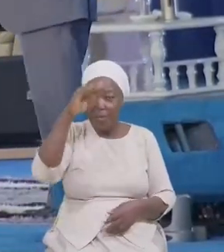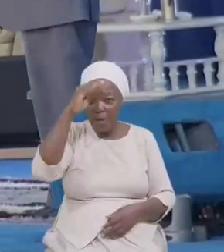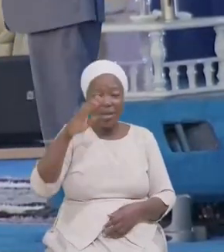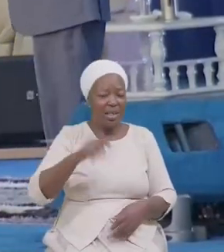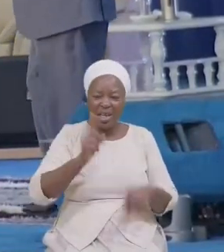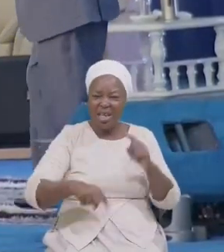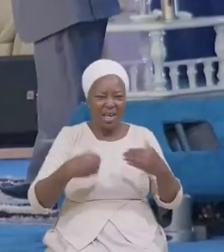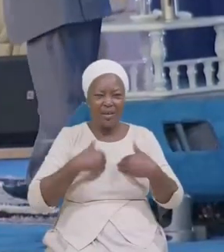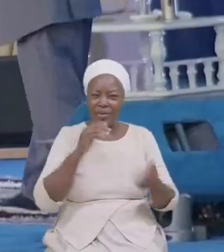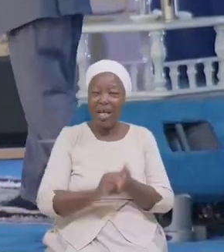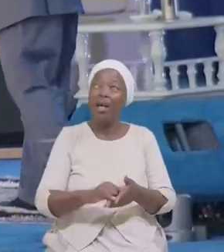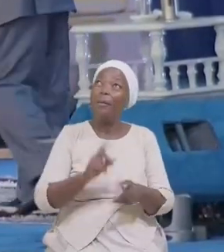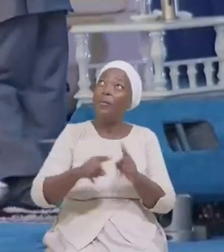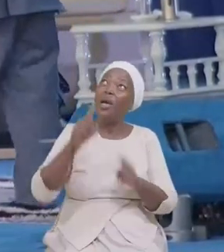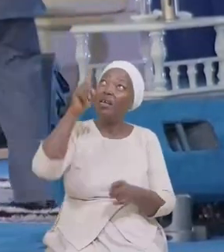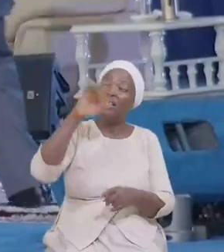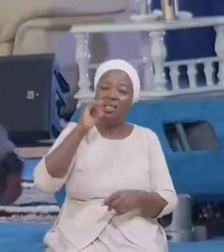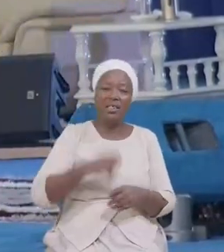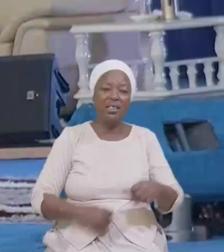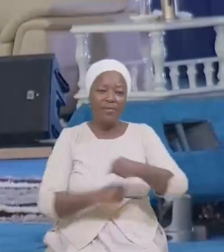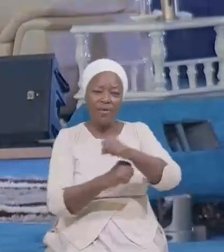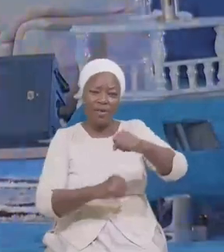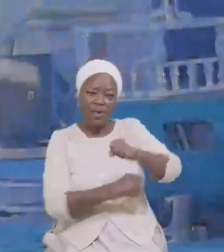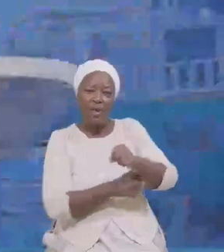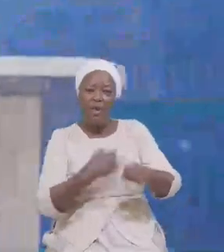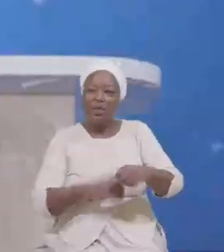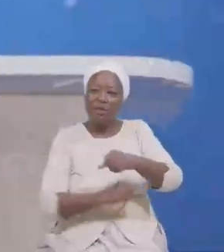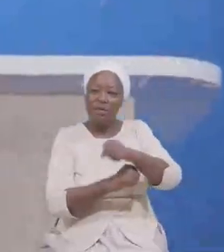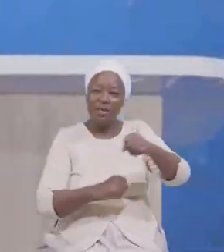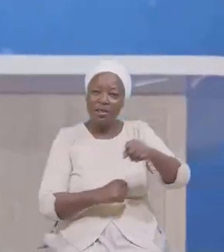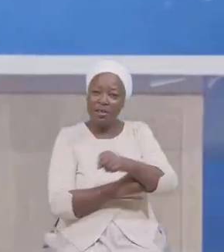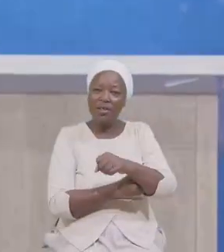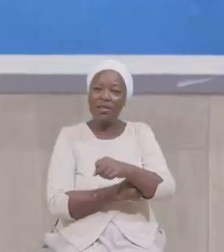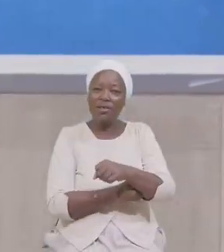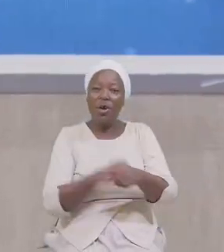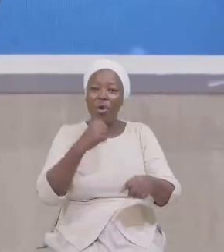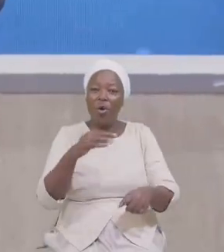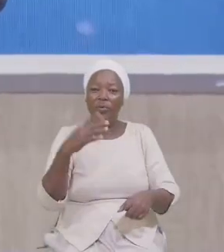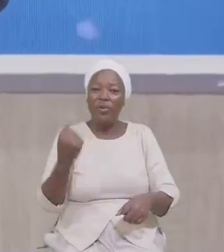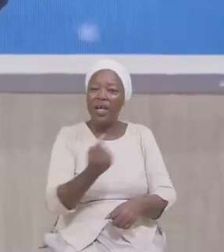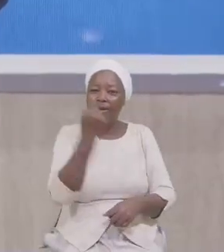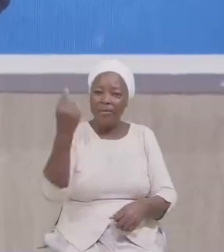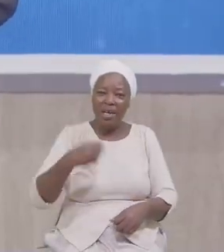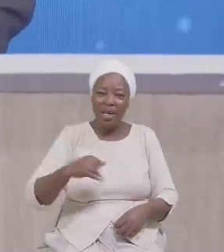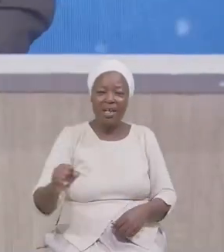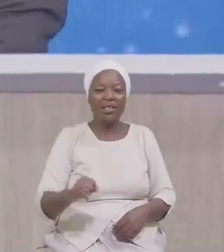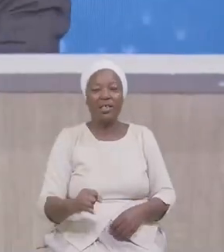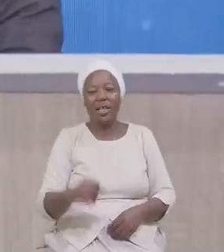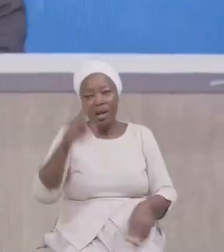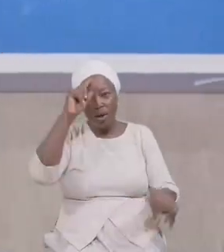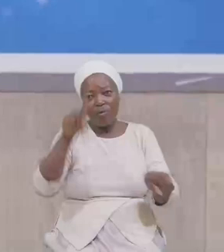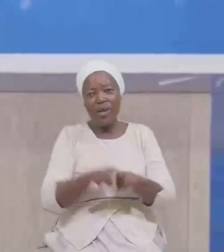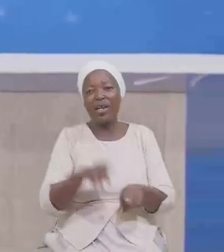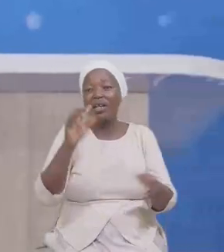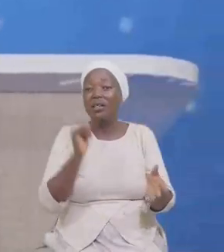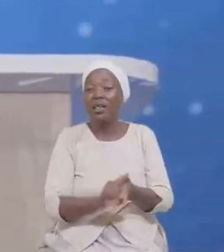pouvait pas la voir. Il est la pierre angulaire de l'alliance éternelle